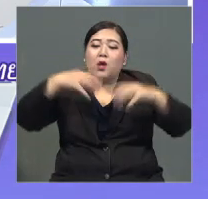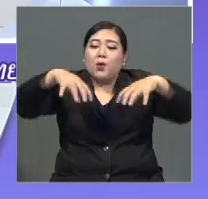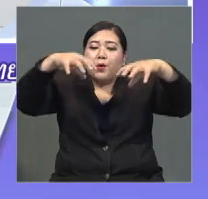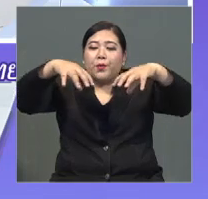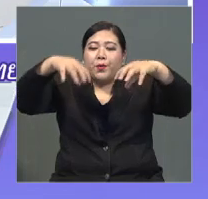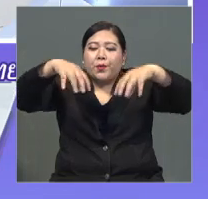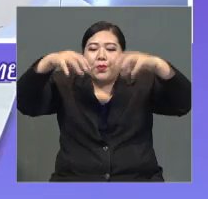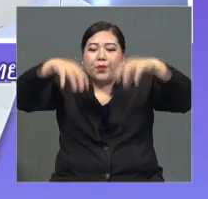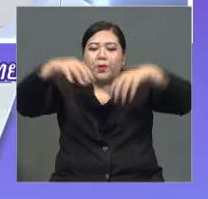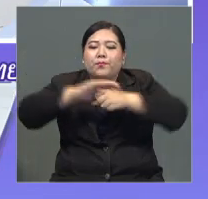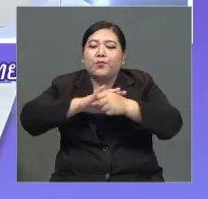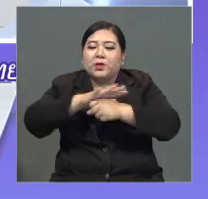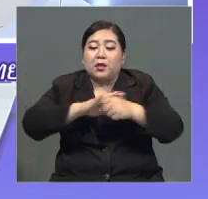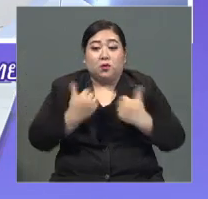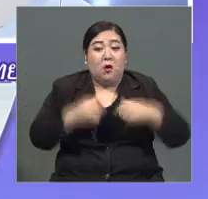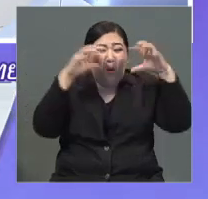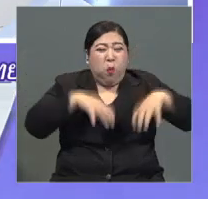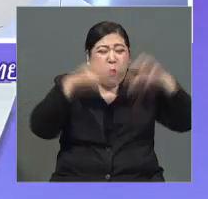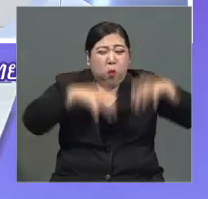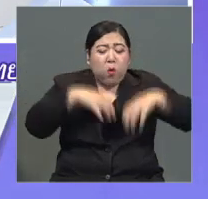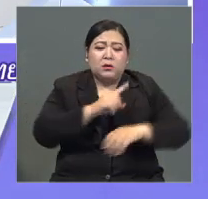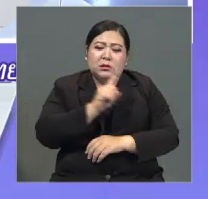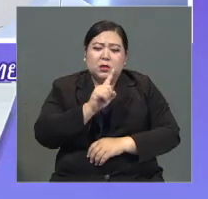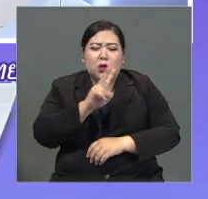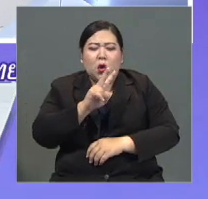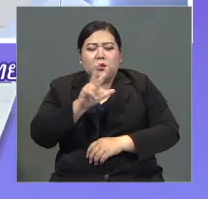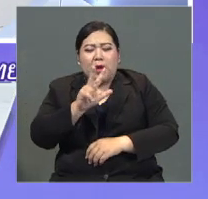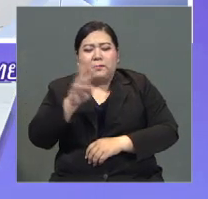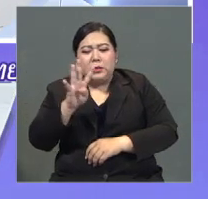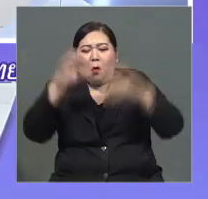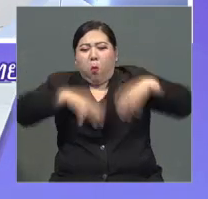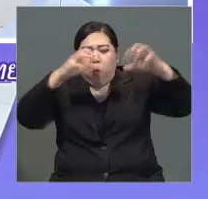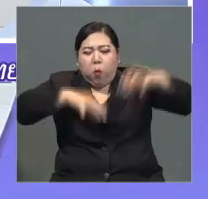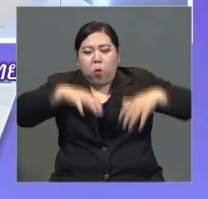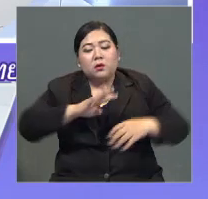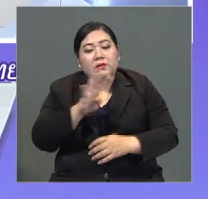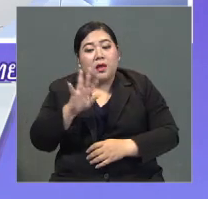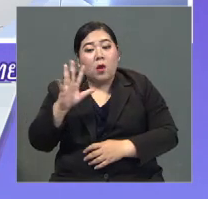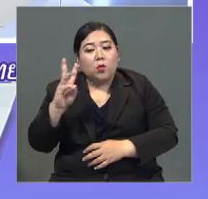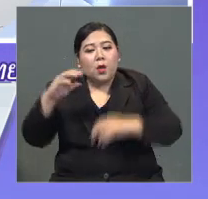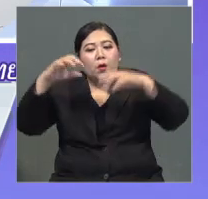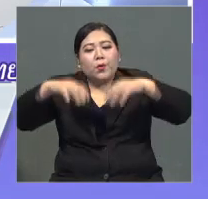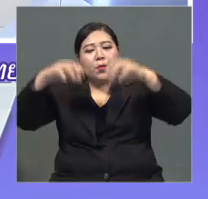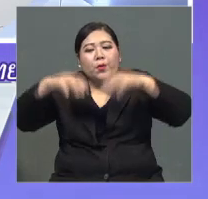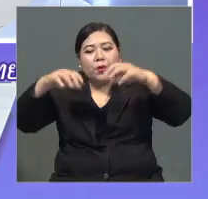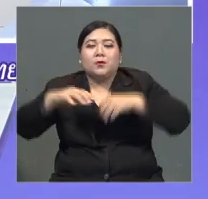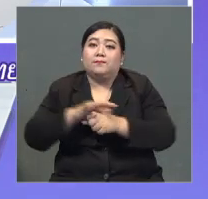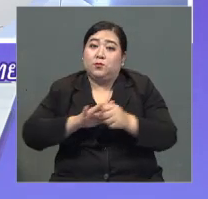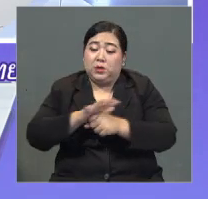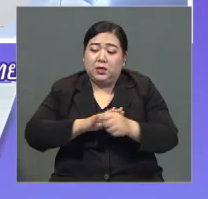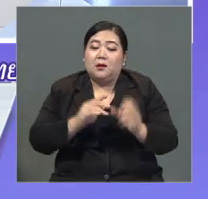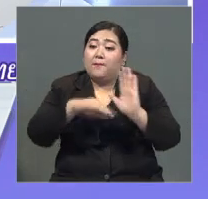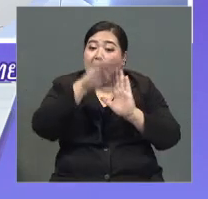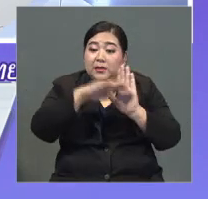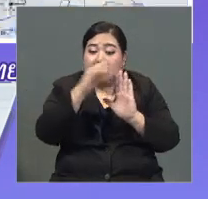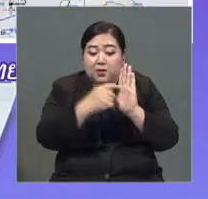จากขณะนี้เพระขณะนี้ลผลจะพาผ่านถึงวนประมาณ 4 ครัแล้วก็จะทำให้พืนที่ผลาดเหนือ